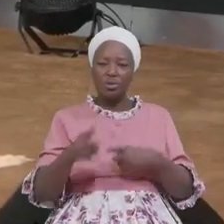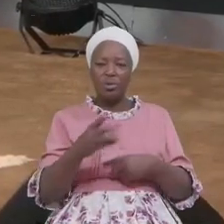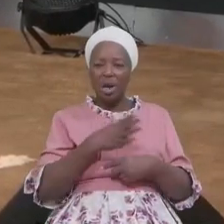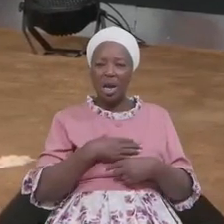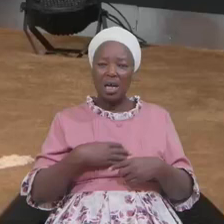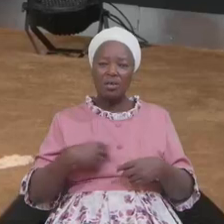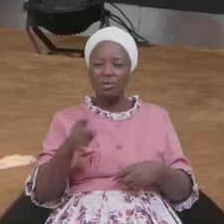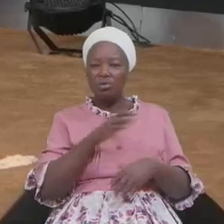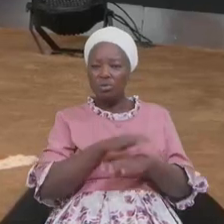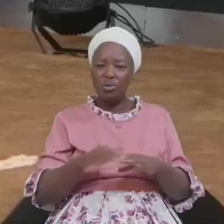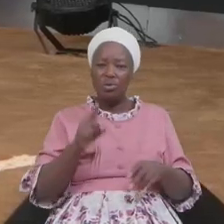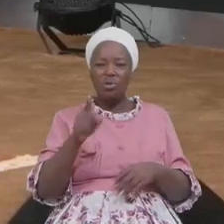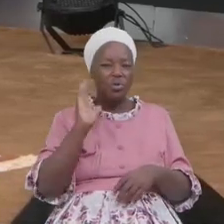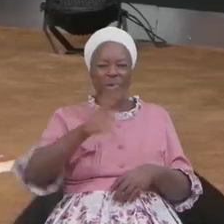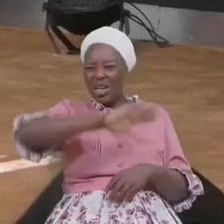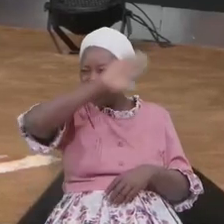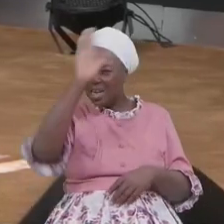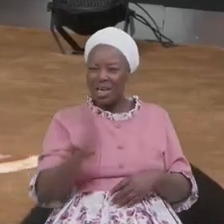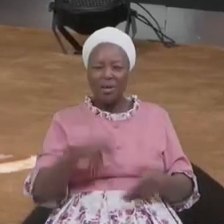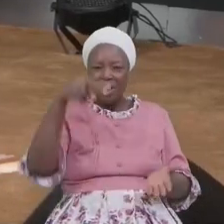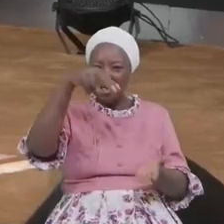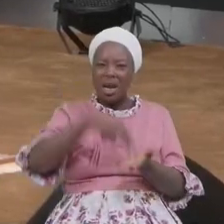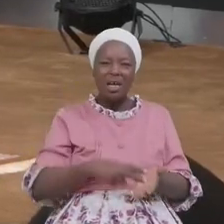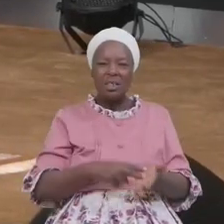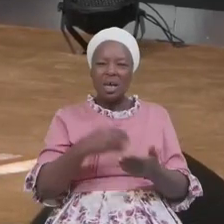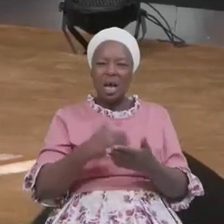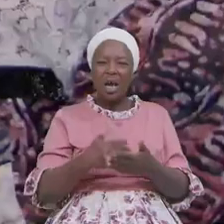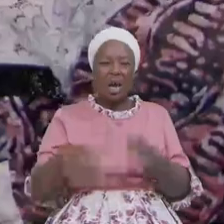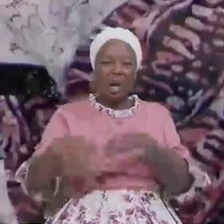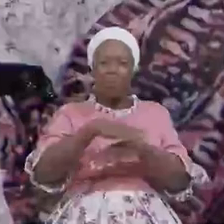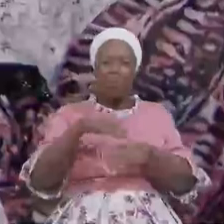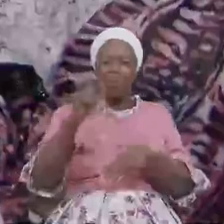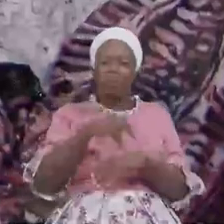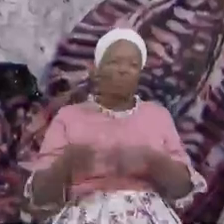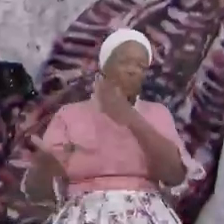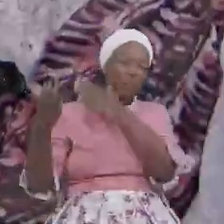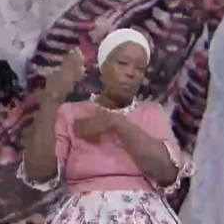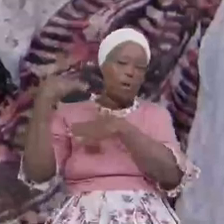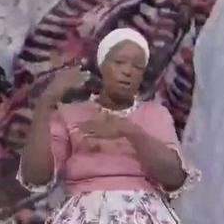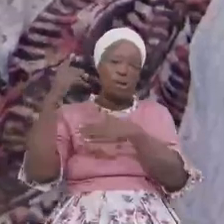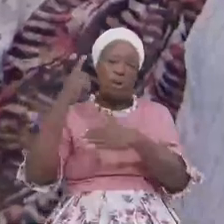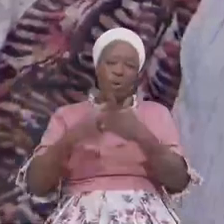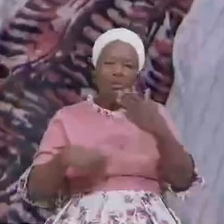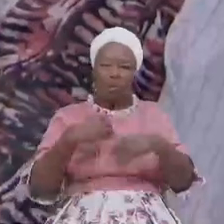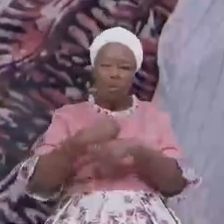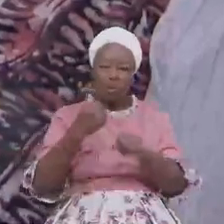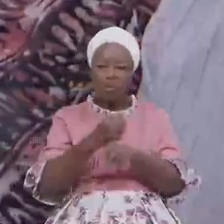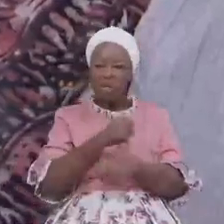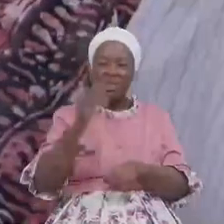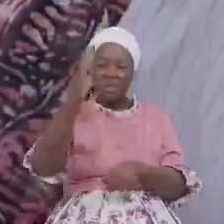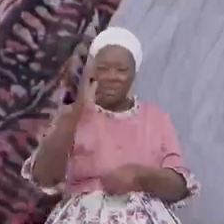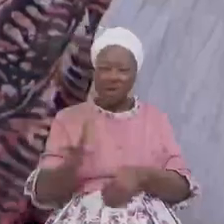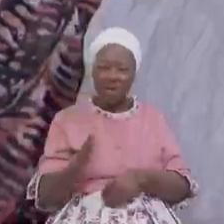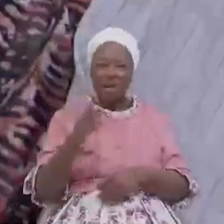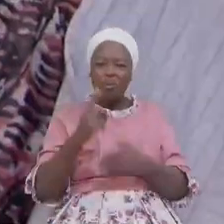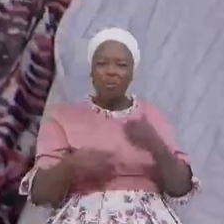pas. Tu ne te lèveras jamais au-dessus de ton passé. Ce qui amène un ministre, ce qui amène un